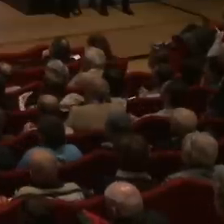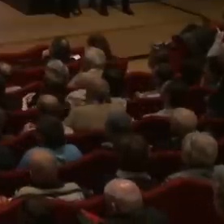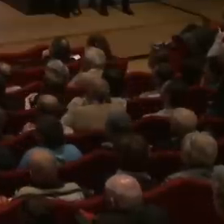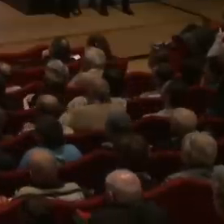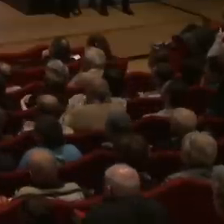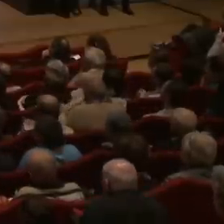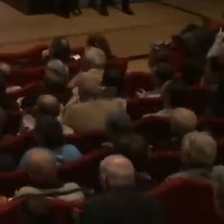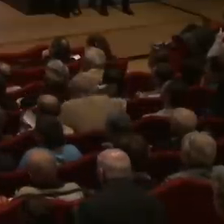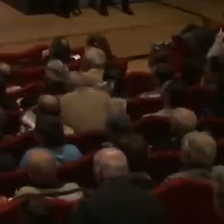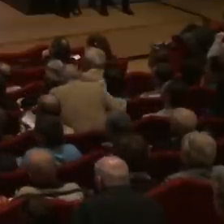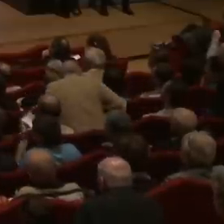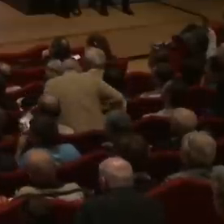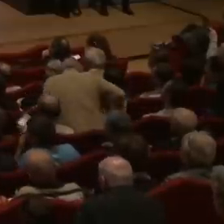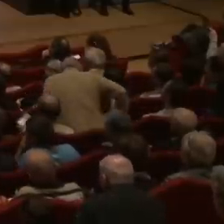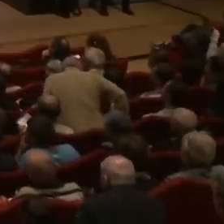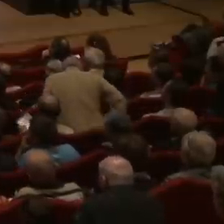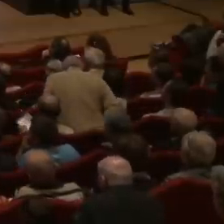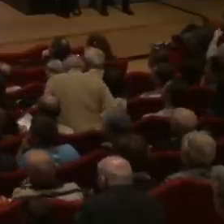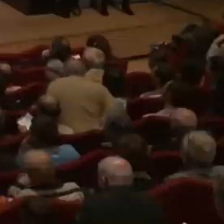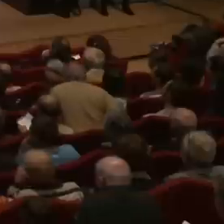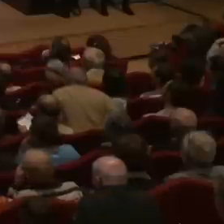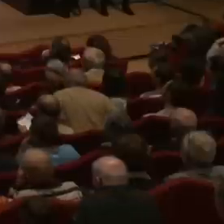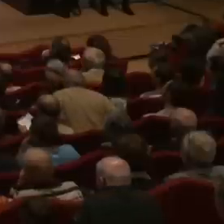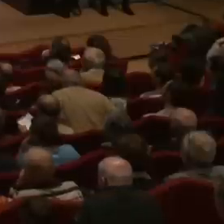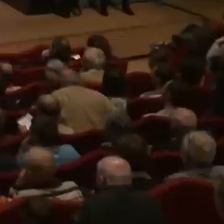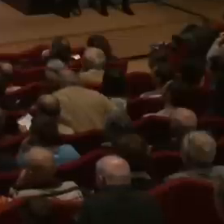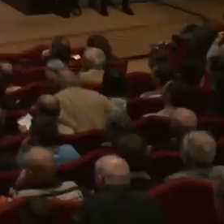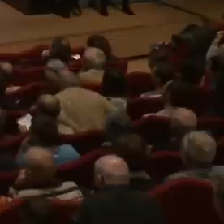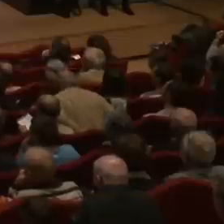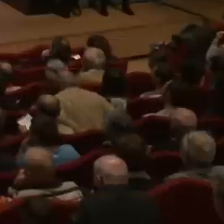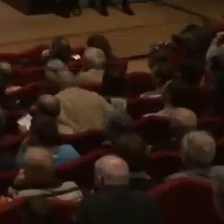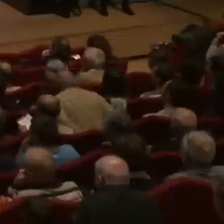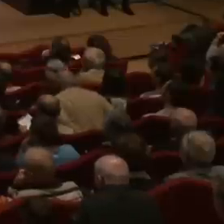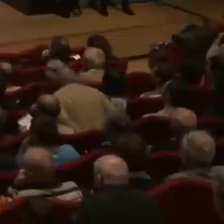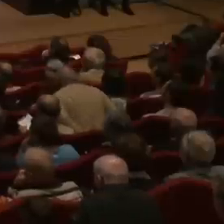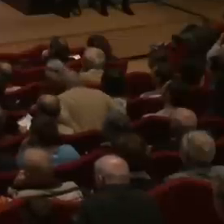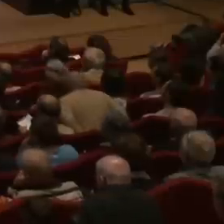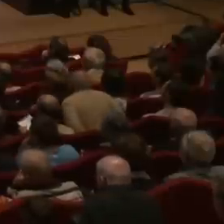On va mettre Pierre entre nous deux. J'ai dit tout à l'heure, un diable entre 2 anges.